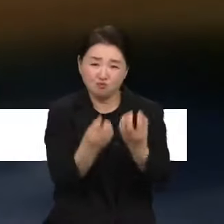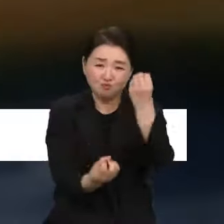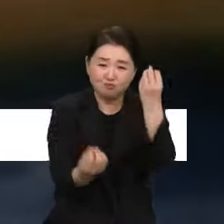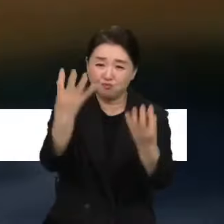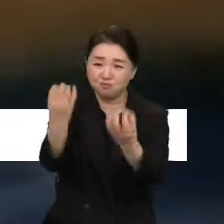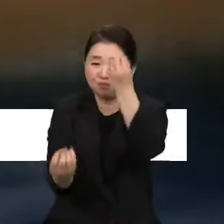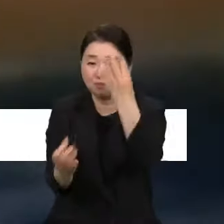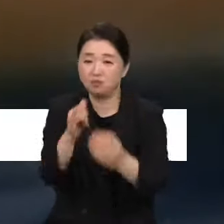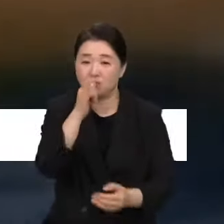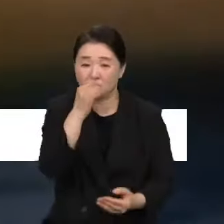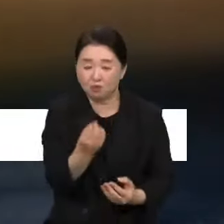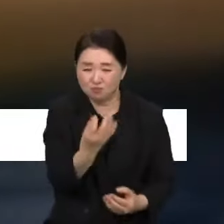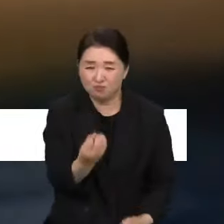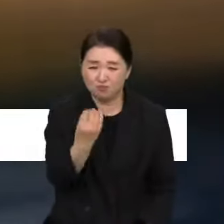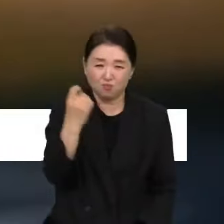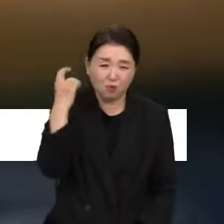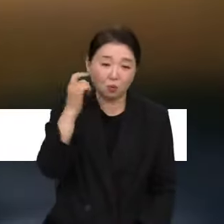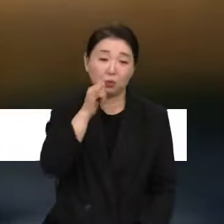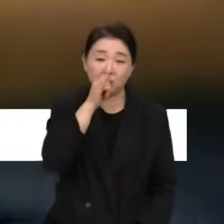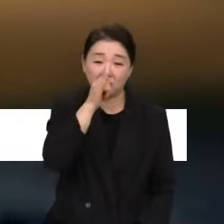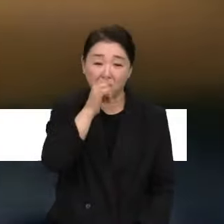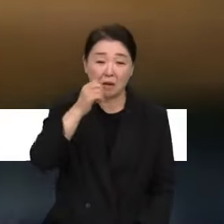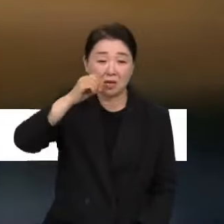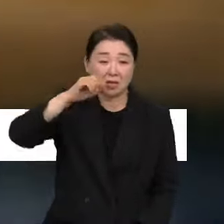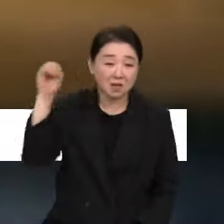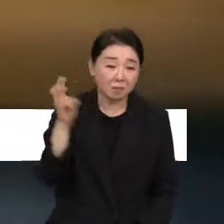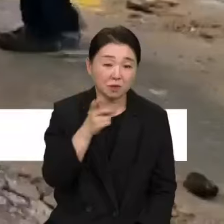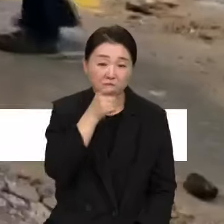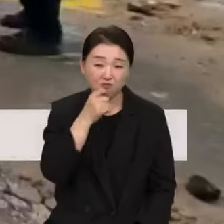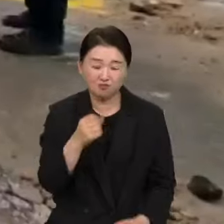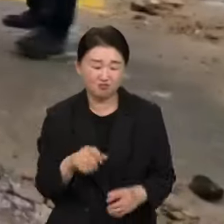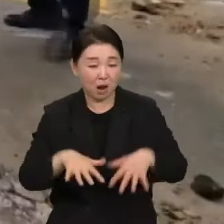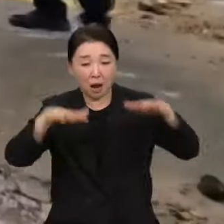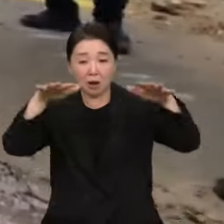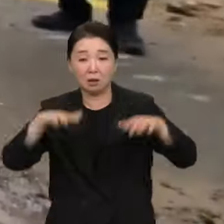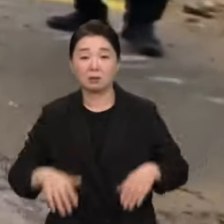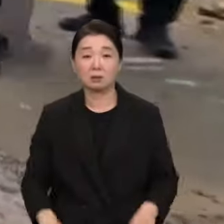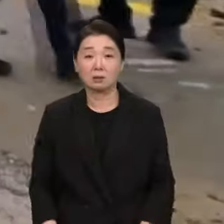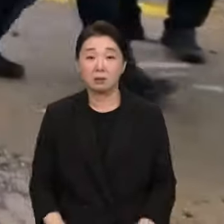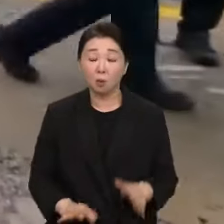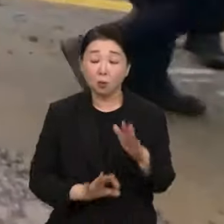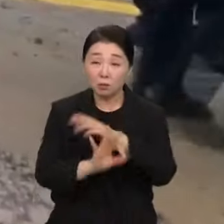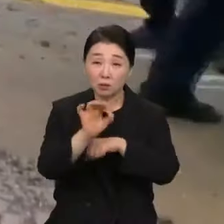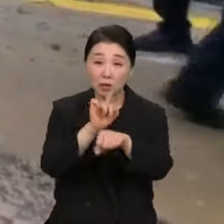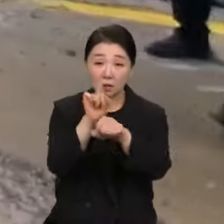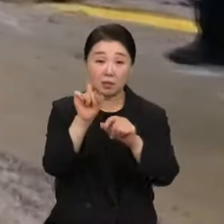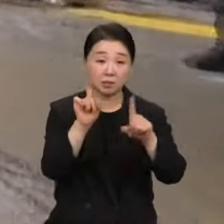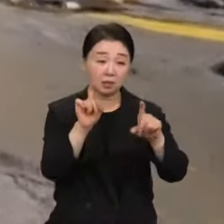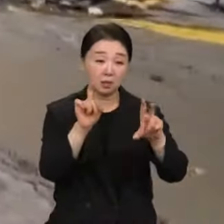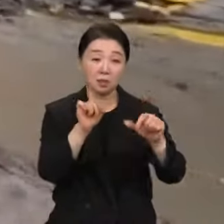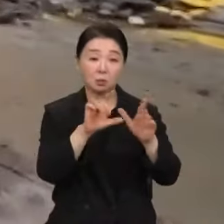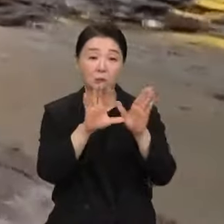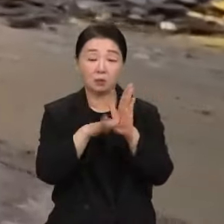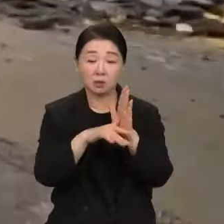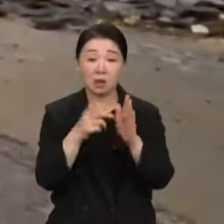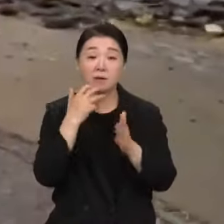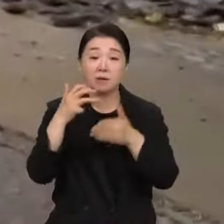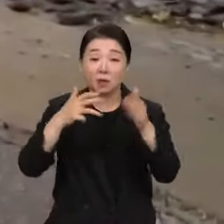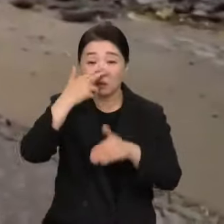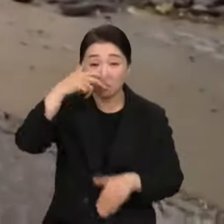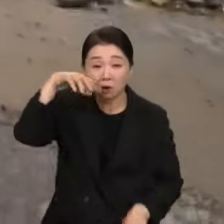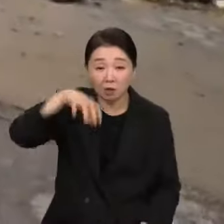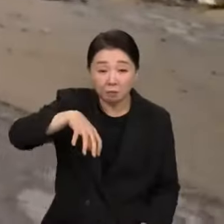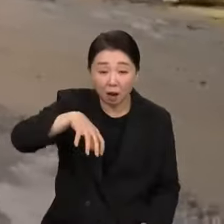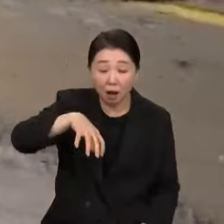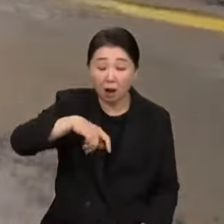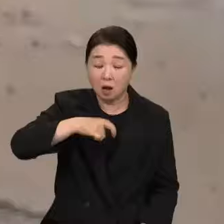솟구쳤어요. 솟구치면서 소리가 나면서 갑자기 물이 많이. 오늘 오전 11시 25분쯤 경기 평택의 한 도로 아래